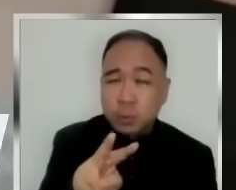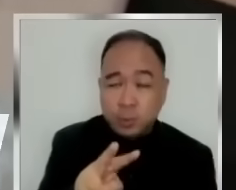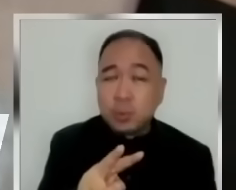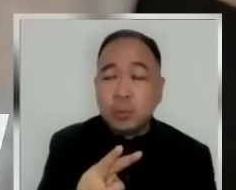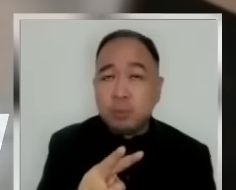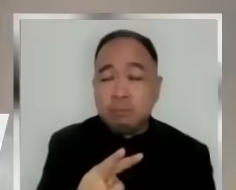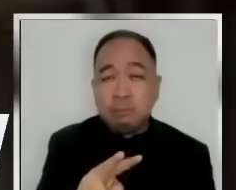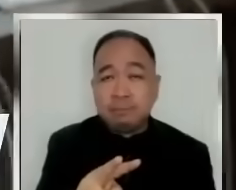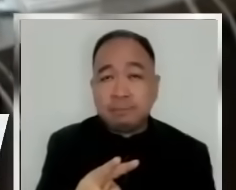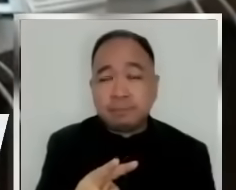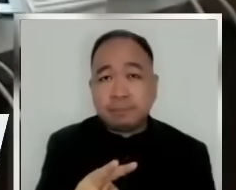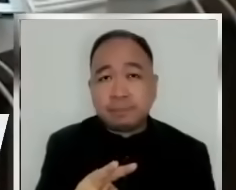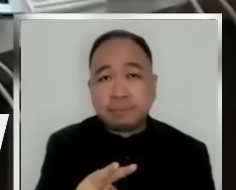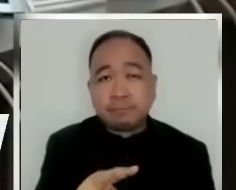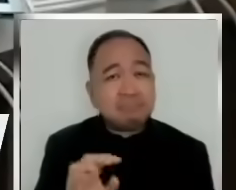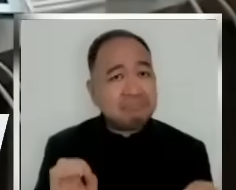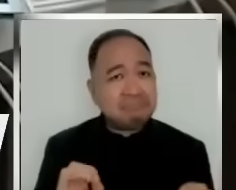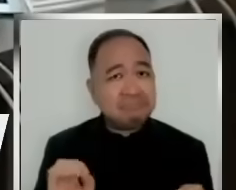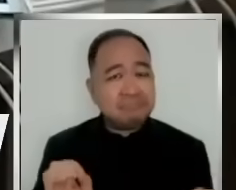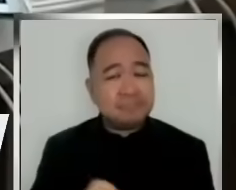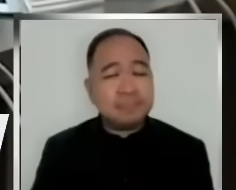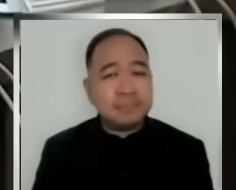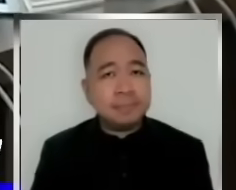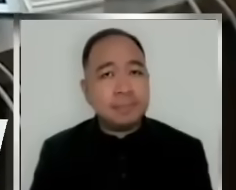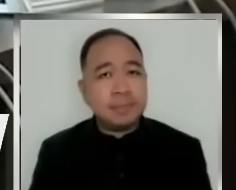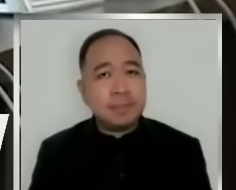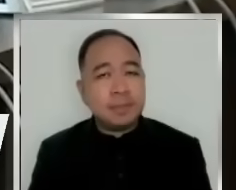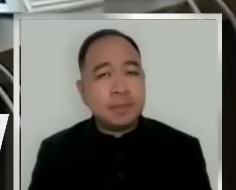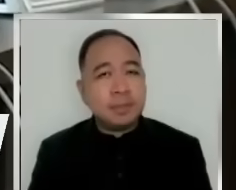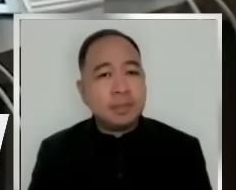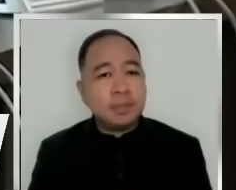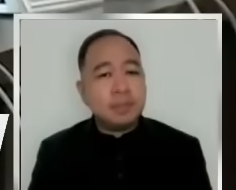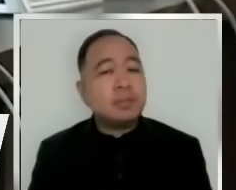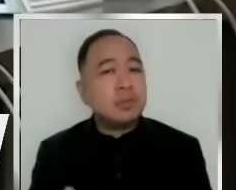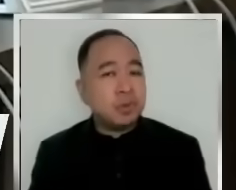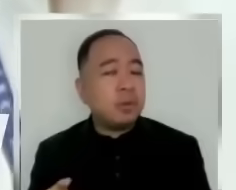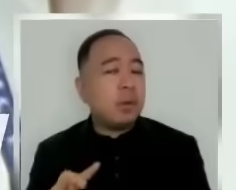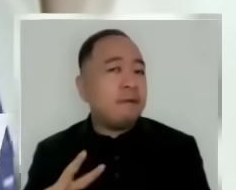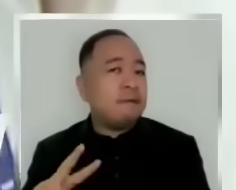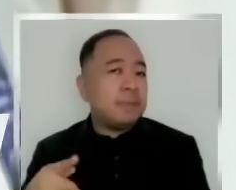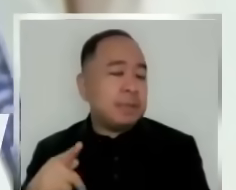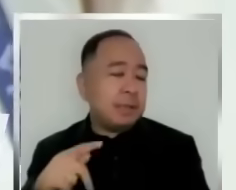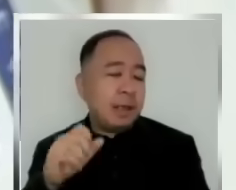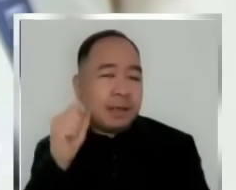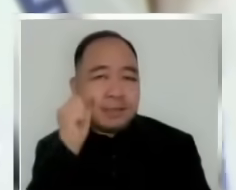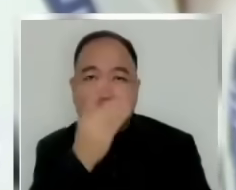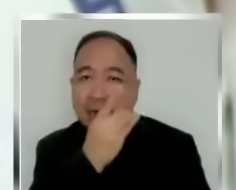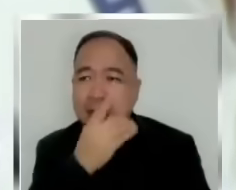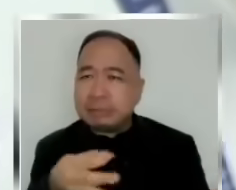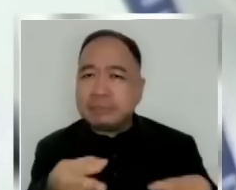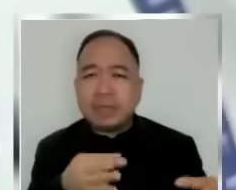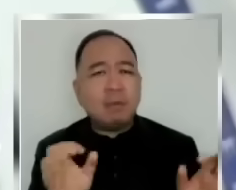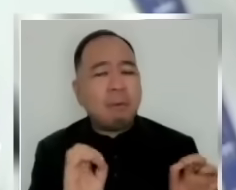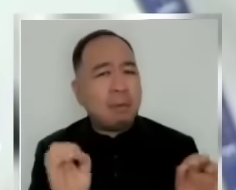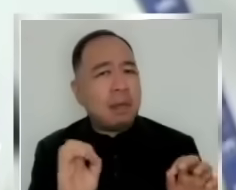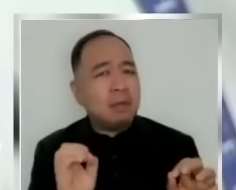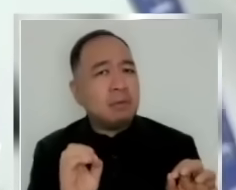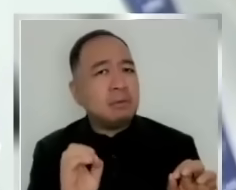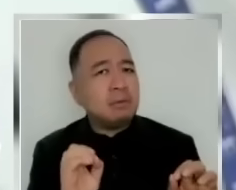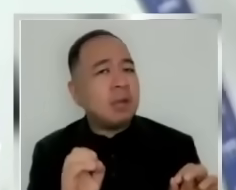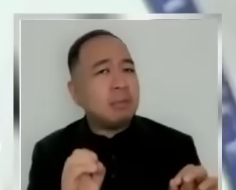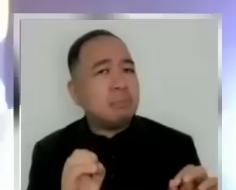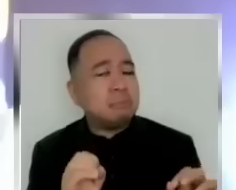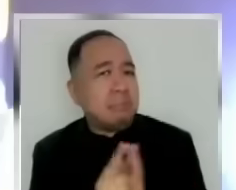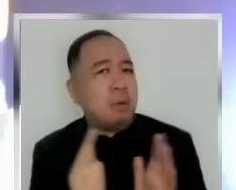2022 GAA? Sa isang statement, sinabi ni VP Sara, wala raw irregular o hindi raw otorisado sa paggamit ng